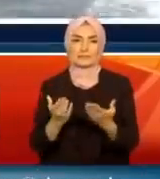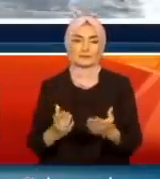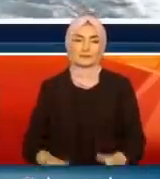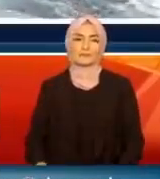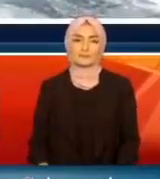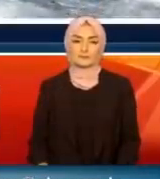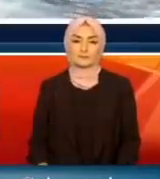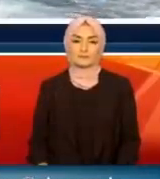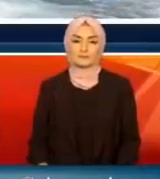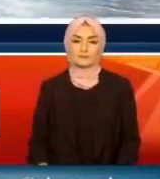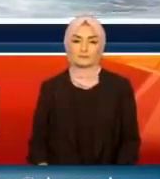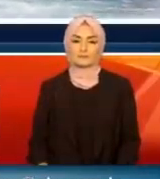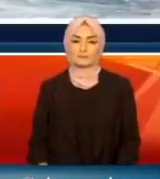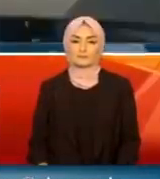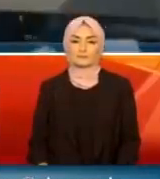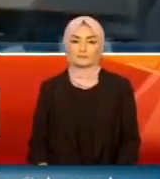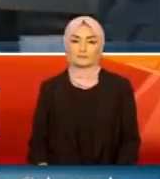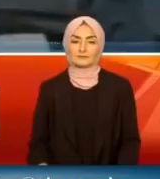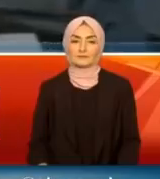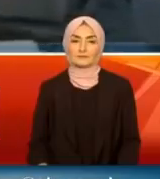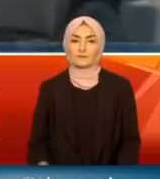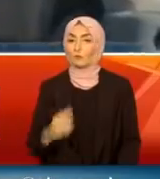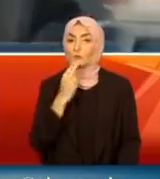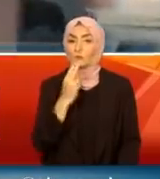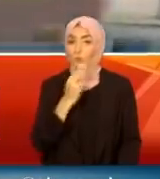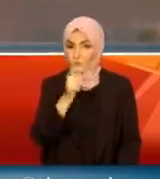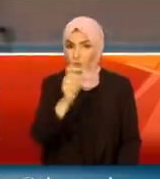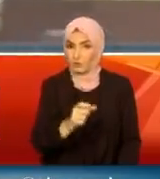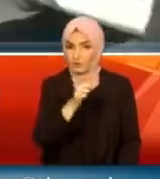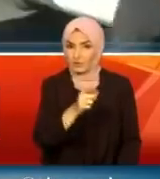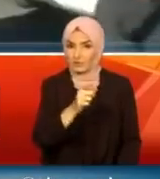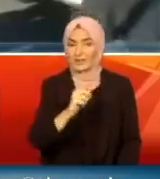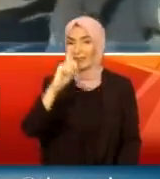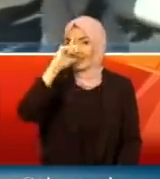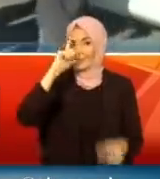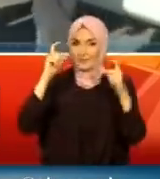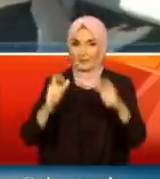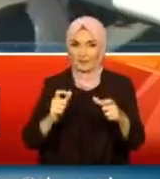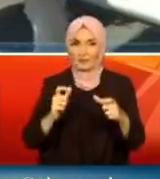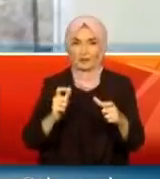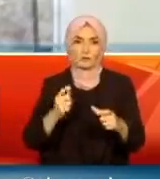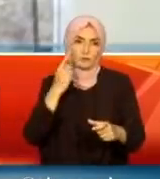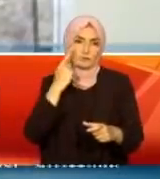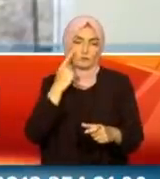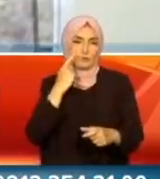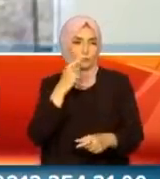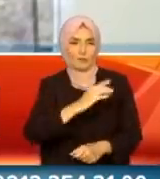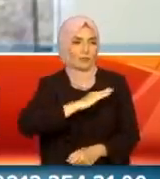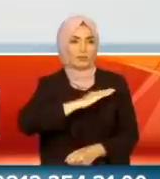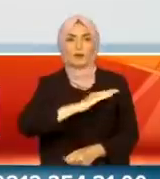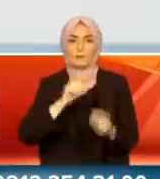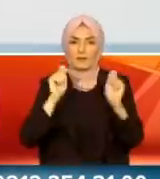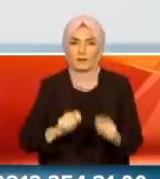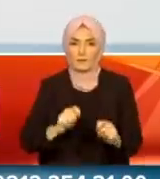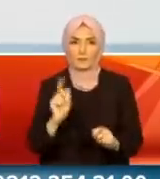kademeyi emame haulayl abdal. Konuşan kişi Libya'da meşru hükümete karşı darbe yaparak yönetimi ele geçirmeye